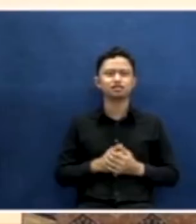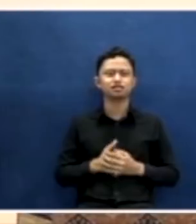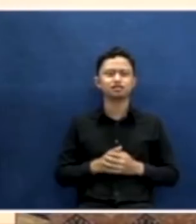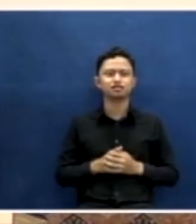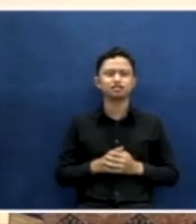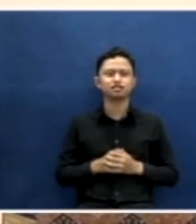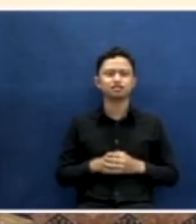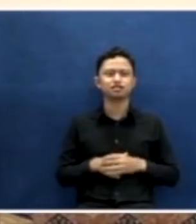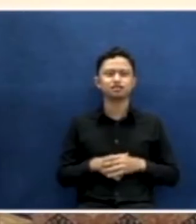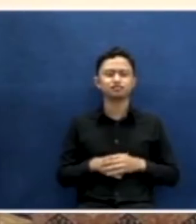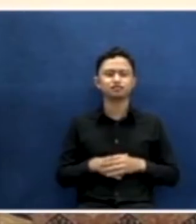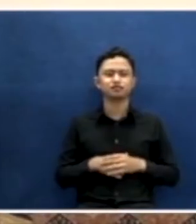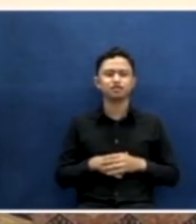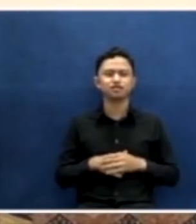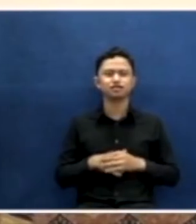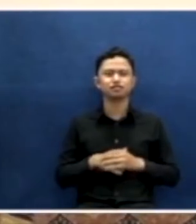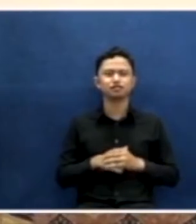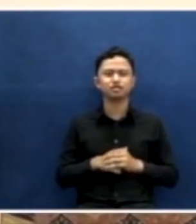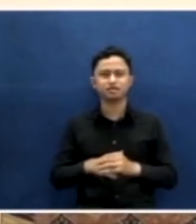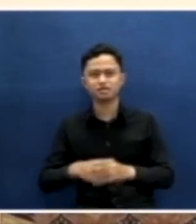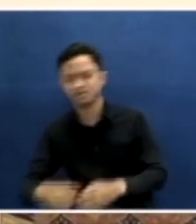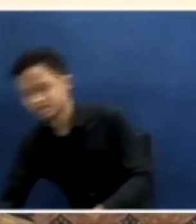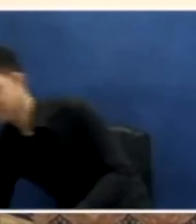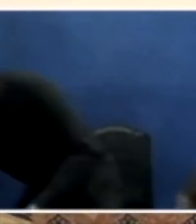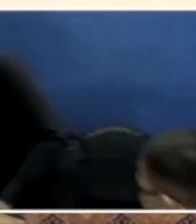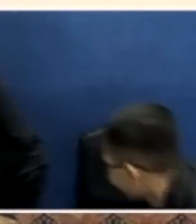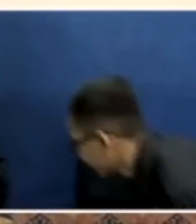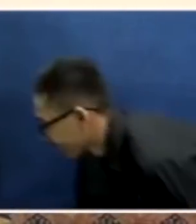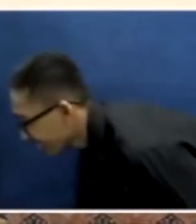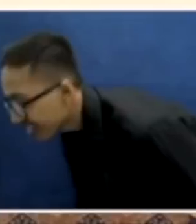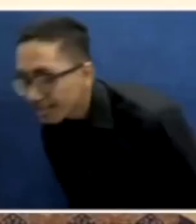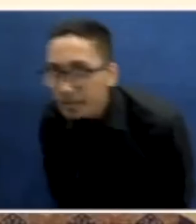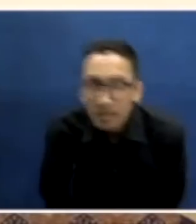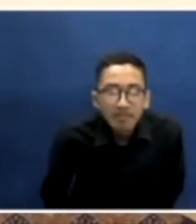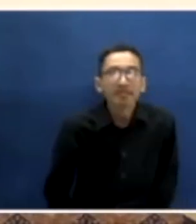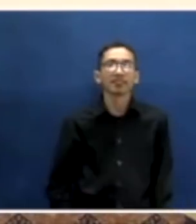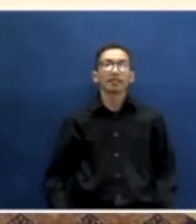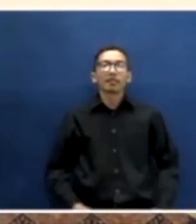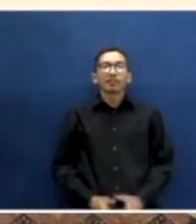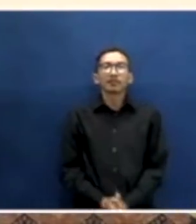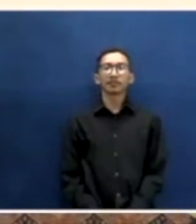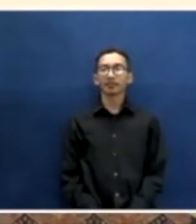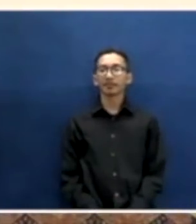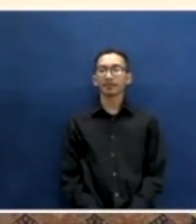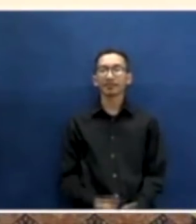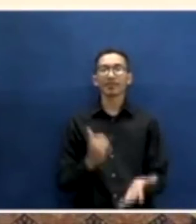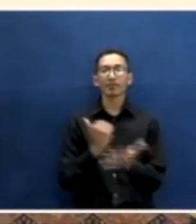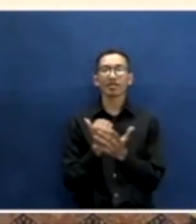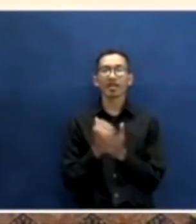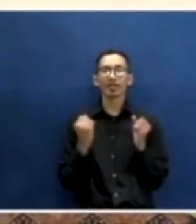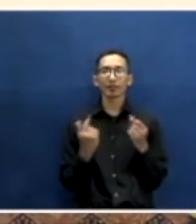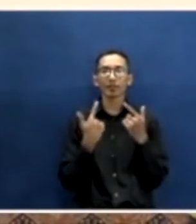itu kalau boleh saya membuatkan analogi dia kayak pipa yang gede karena sesungguhnya kehidupan kita ini banyak memiliki